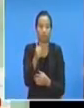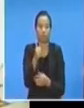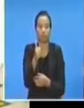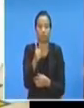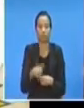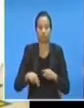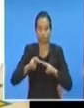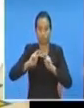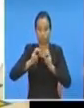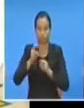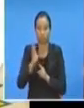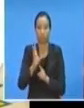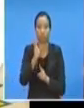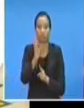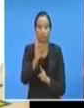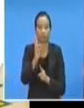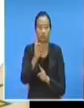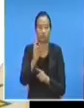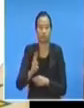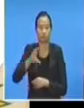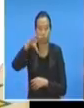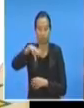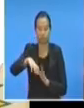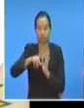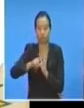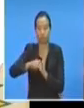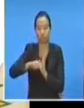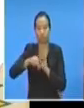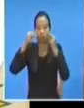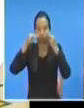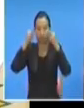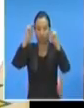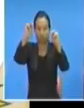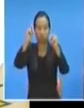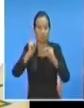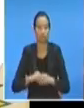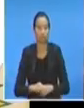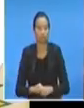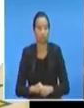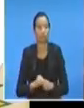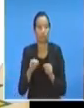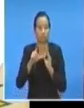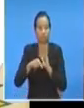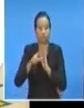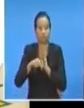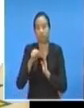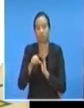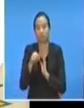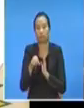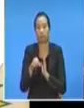ข้อที่6ครับสำนักเลขาธิการนายกรัฐมนตรีแจ้งข้อสั่งการของพระท่านนายกรัฐมนตรีท่านนี้แหละครับ